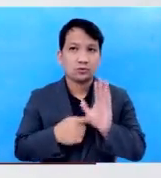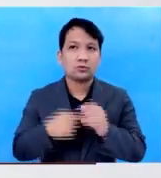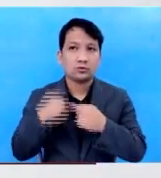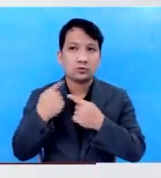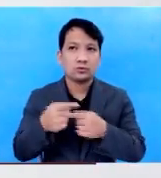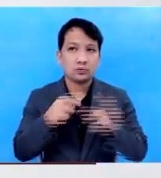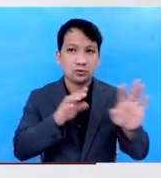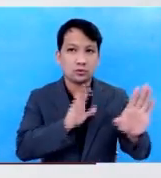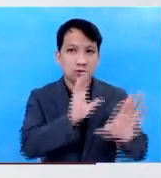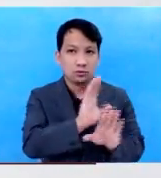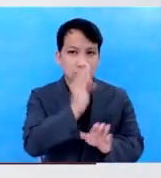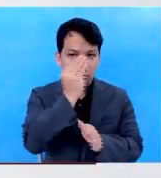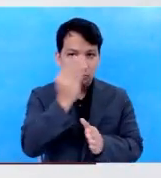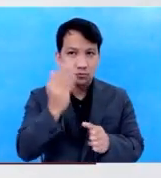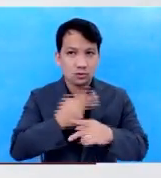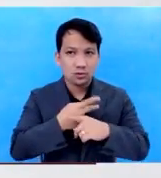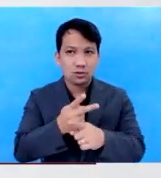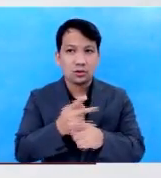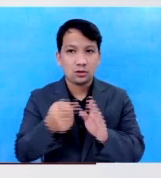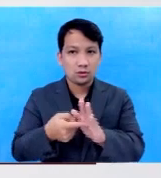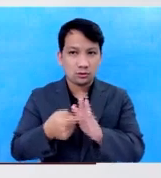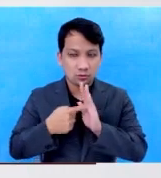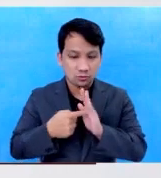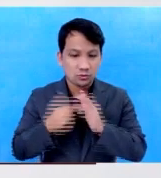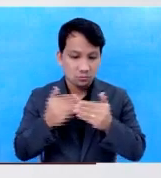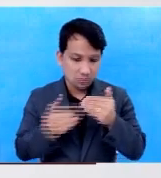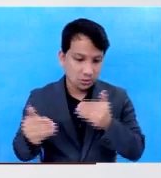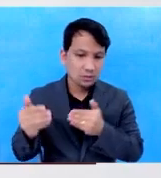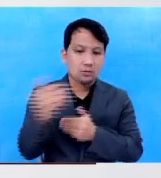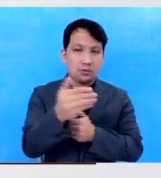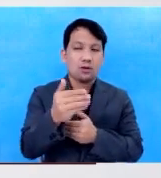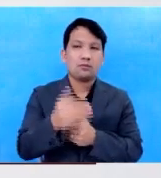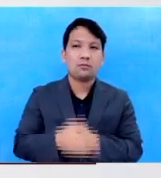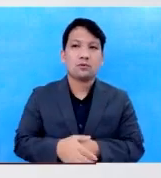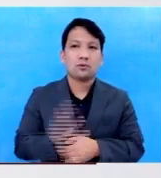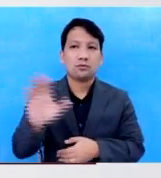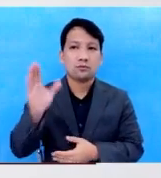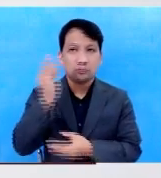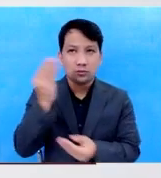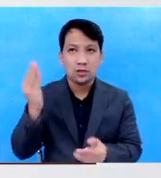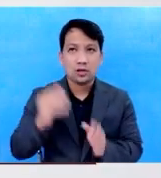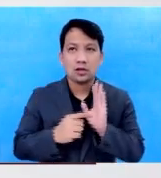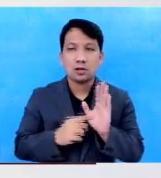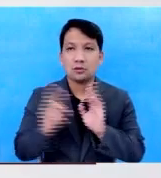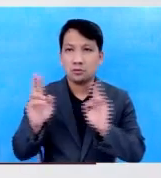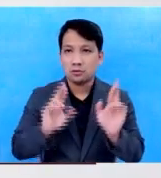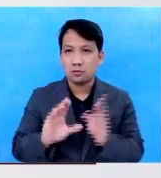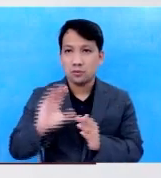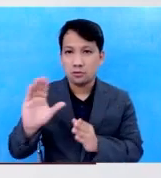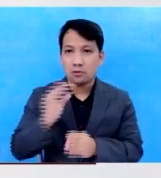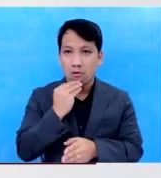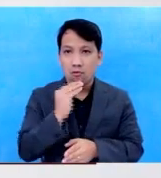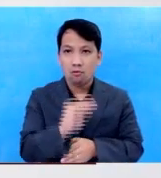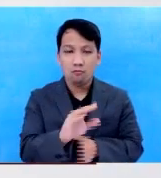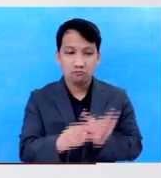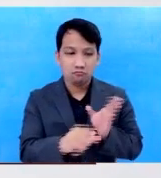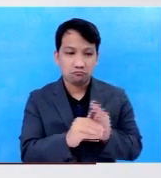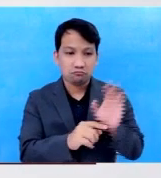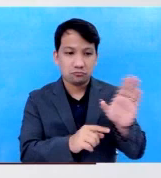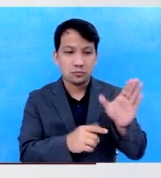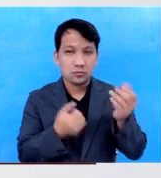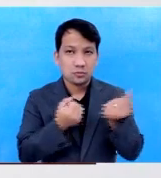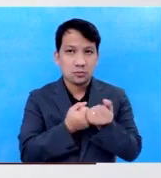your material requirement ahead of time. So for them, they also put their orders for their supply of